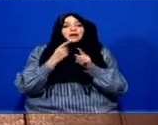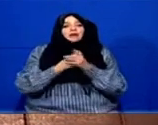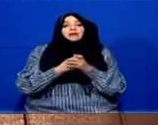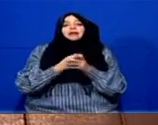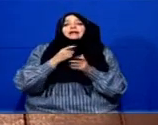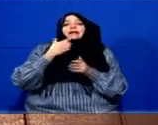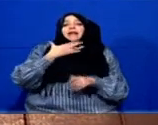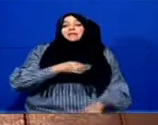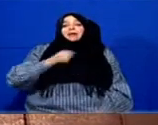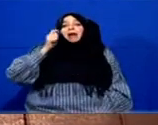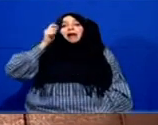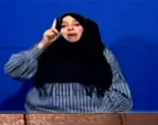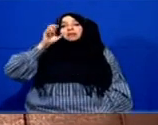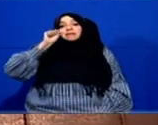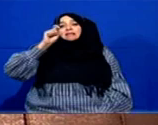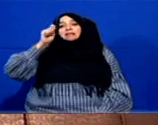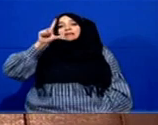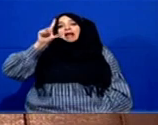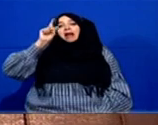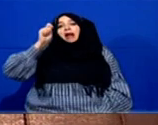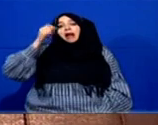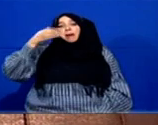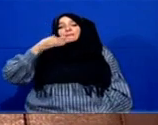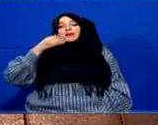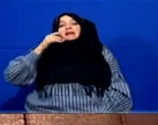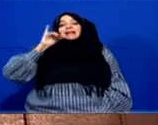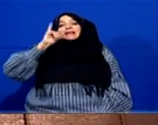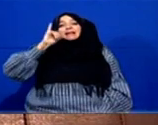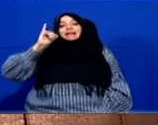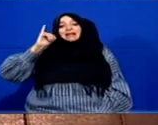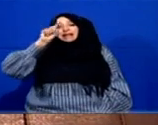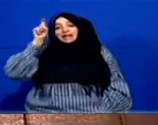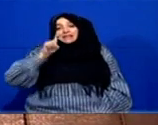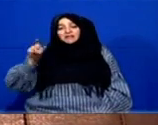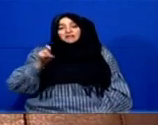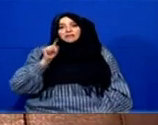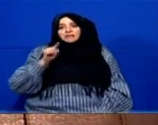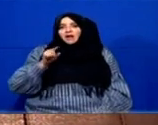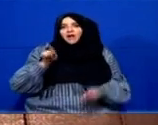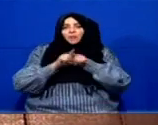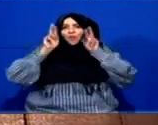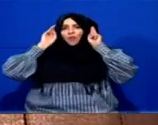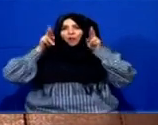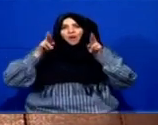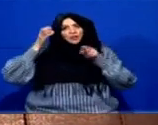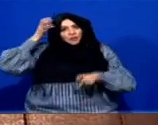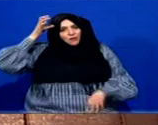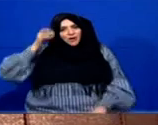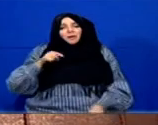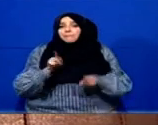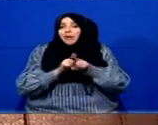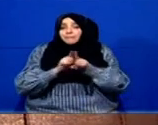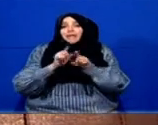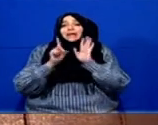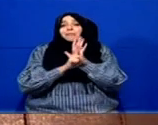عبد السلام الذي يلقب بالسلطان العلماء والامام القرافي صاحب الفروق